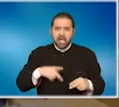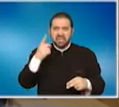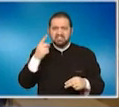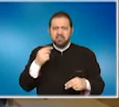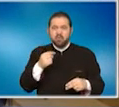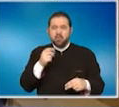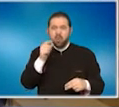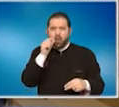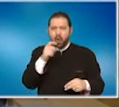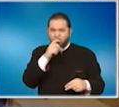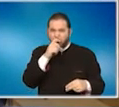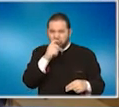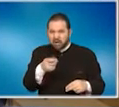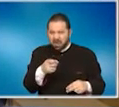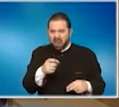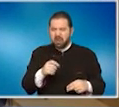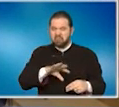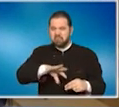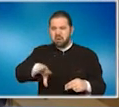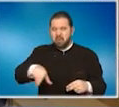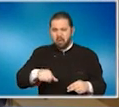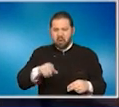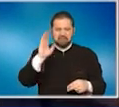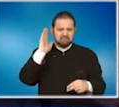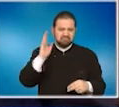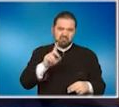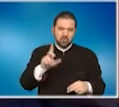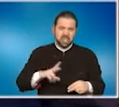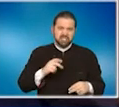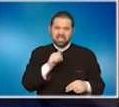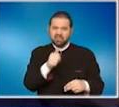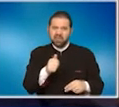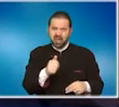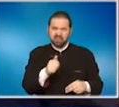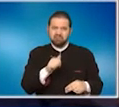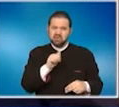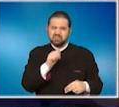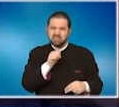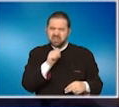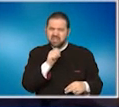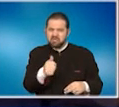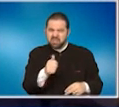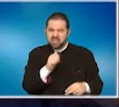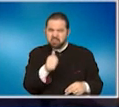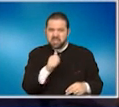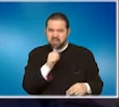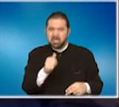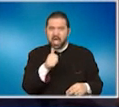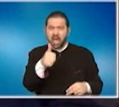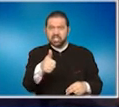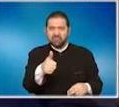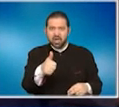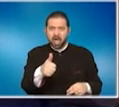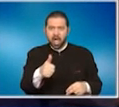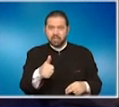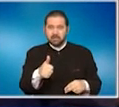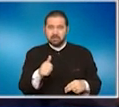Puterea aceasta pe care o au sfinții este întotdeauna alipită de smerenia lor. Ei nu își fac publice